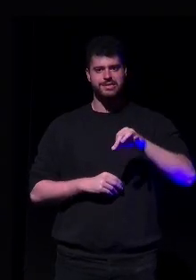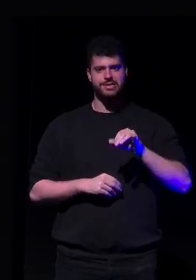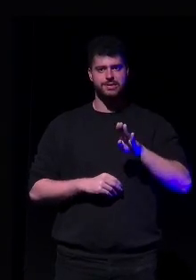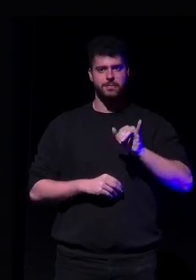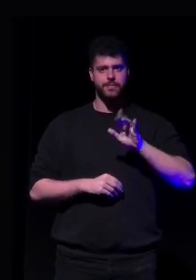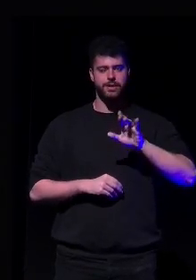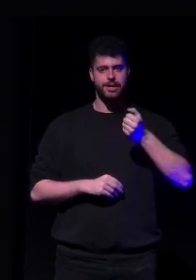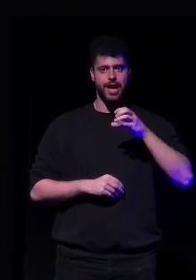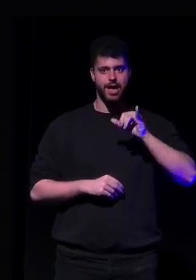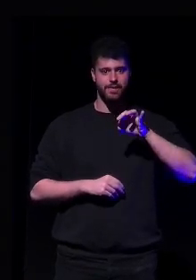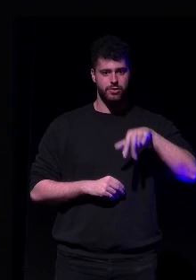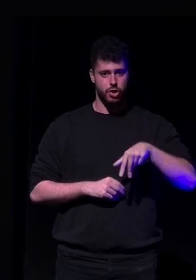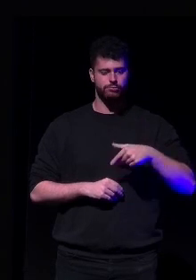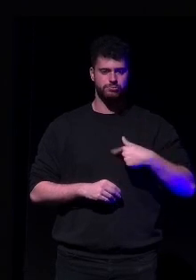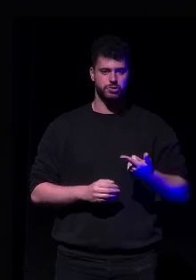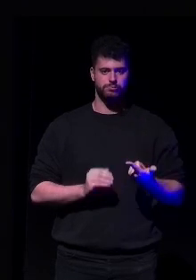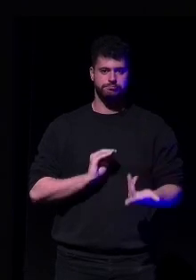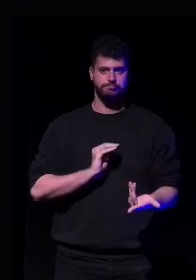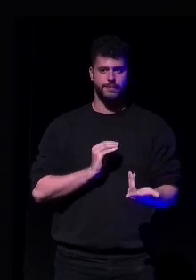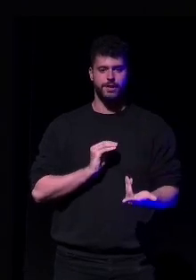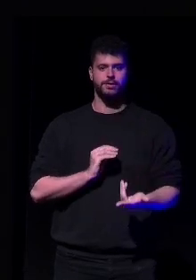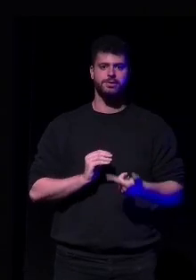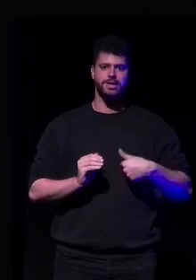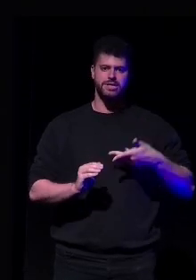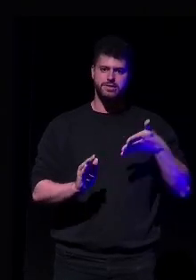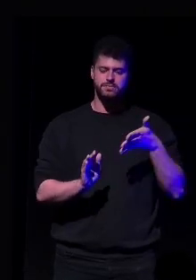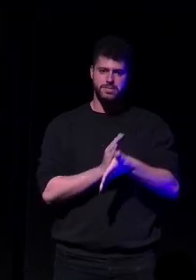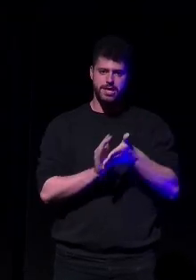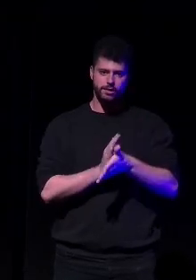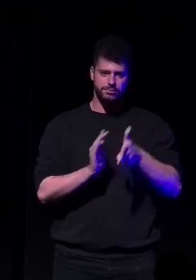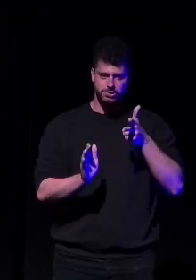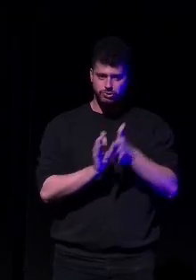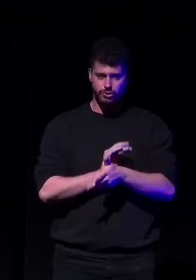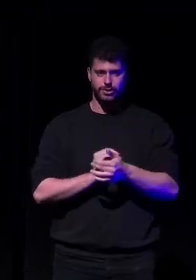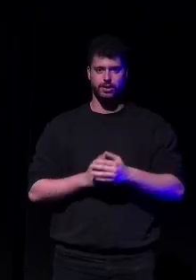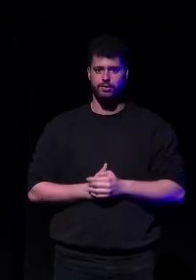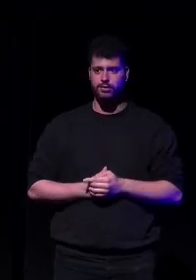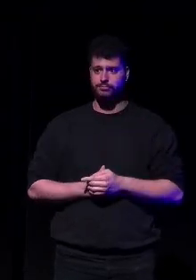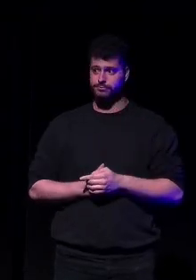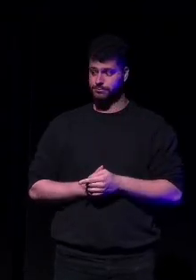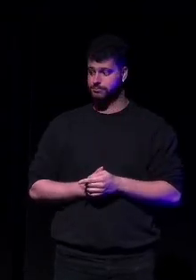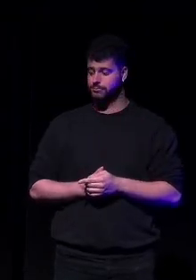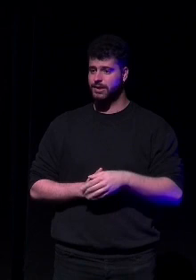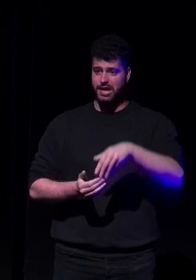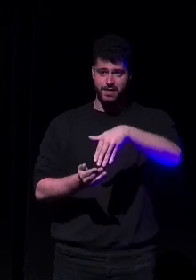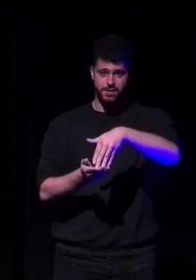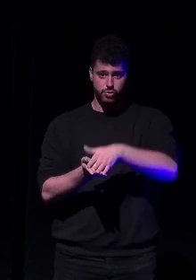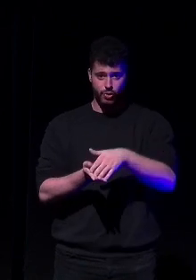si em permeteu una petita anècdota, Petit Fouté no deixa de ser avui en dia, tot i ser un